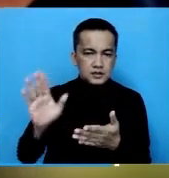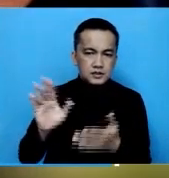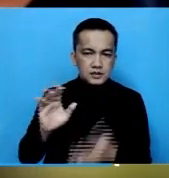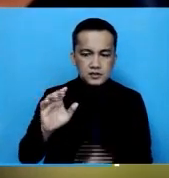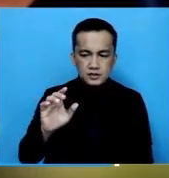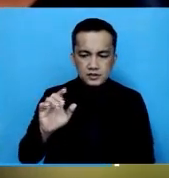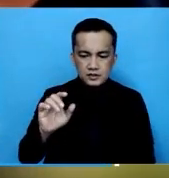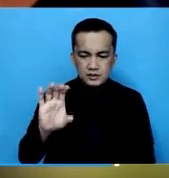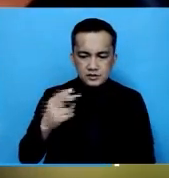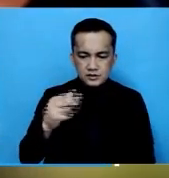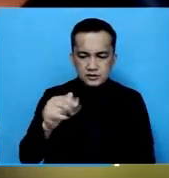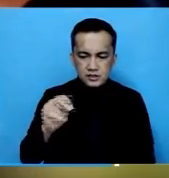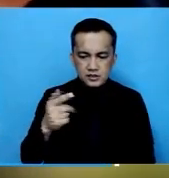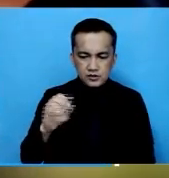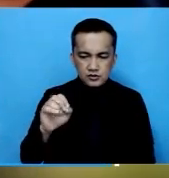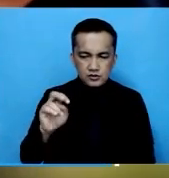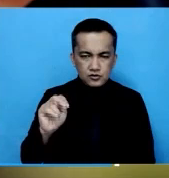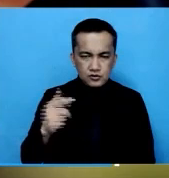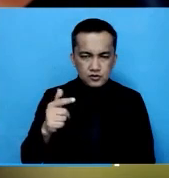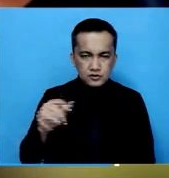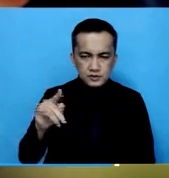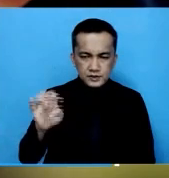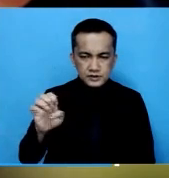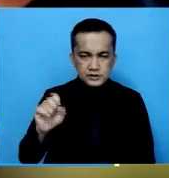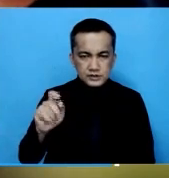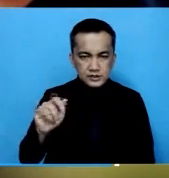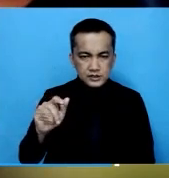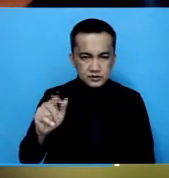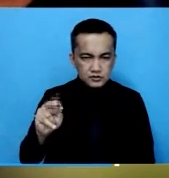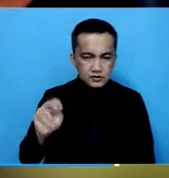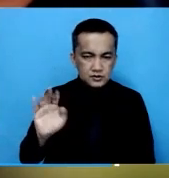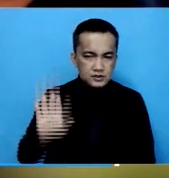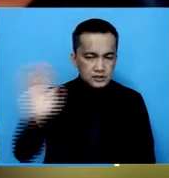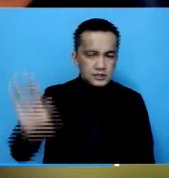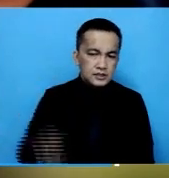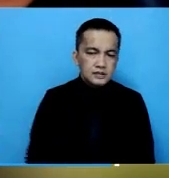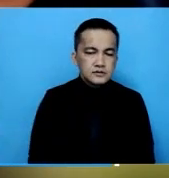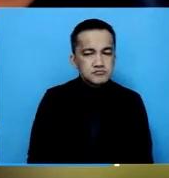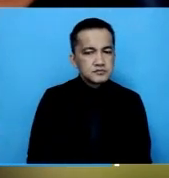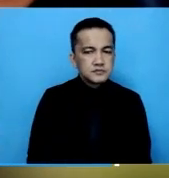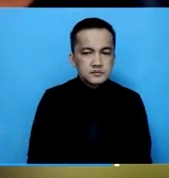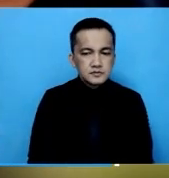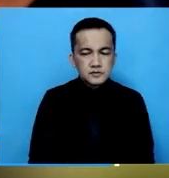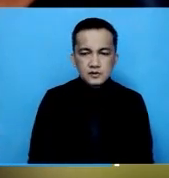Chang'eong space station nila. And wala naman so far kasi